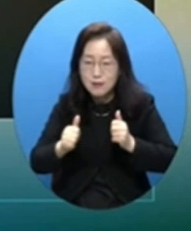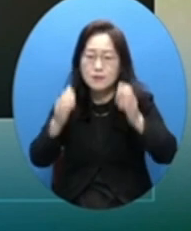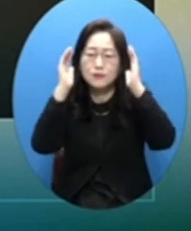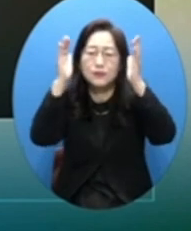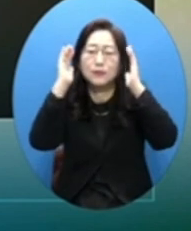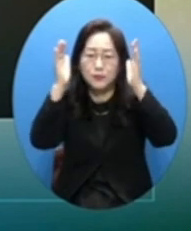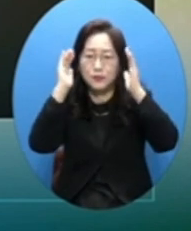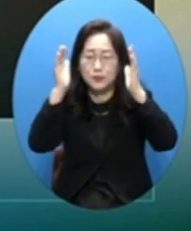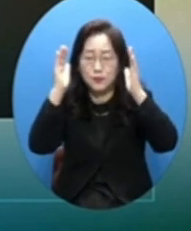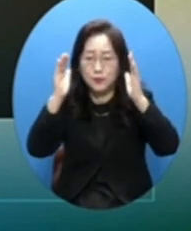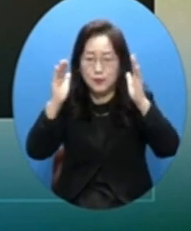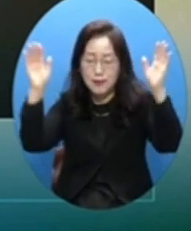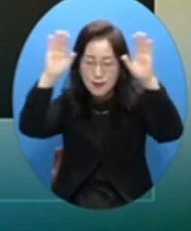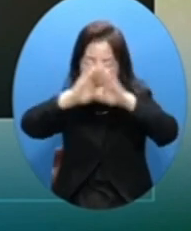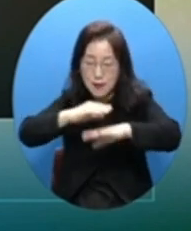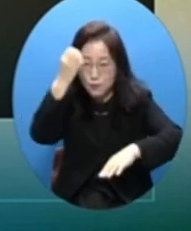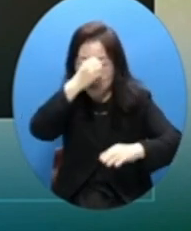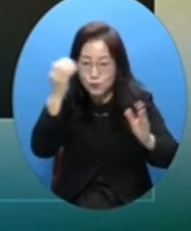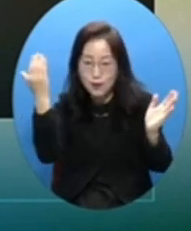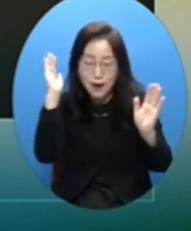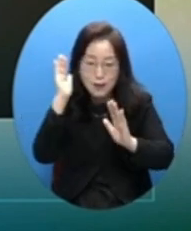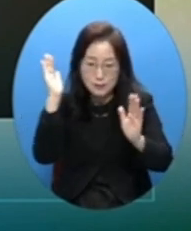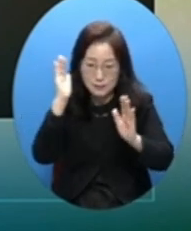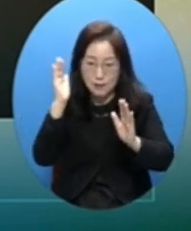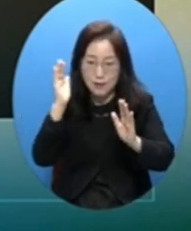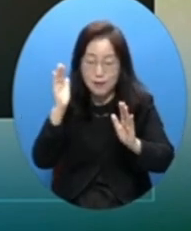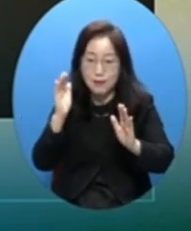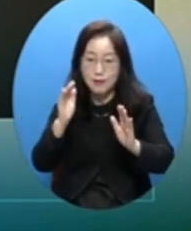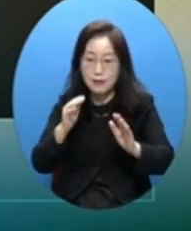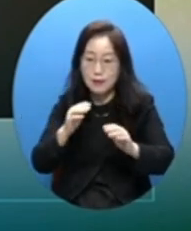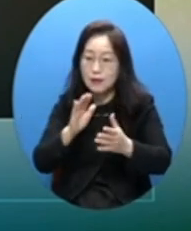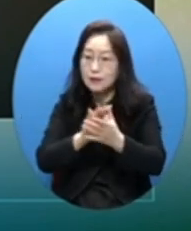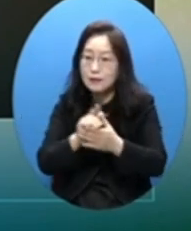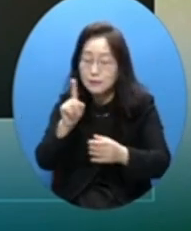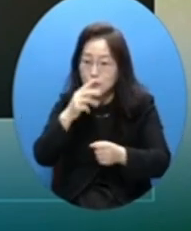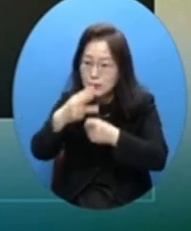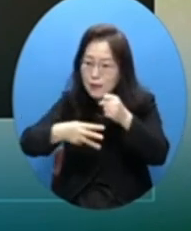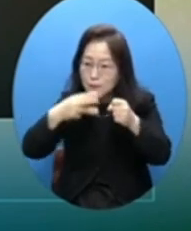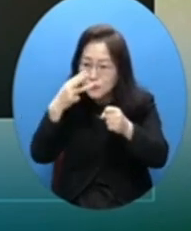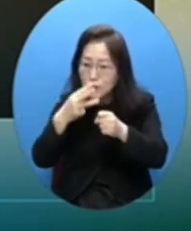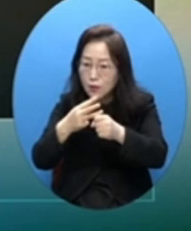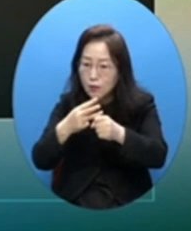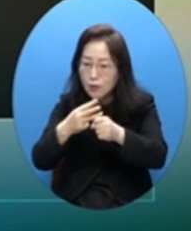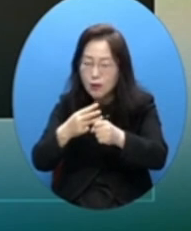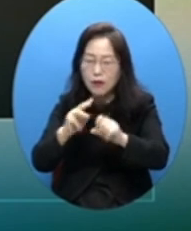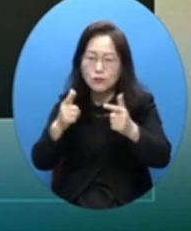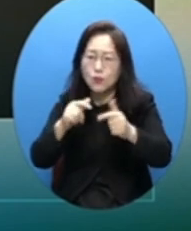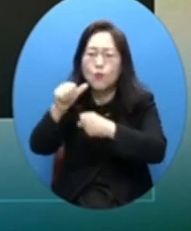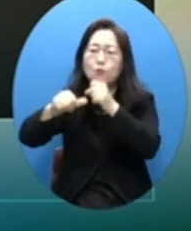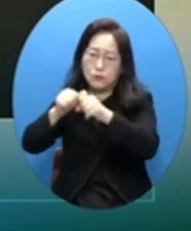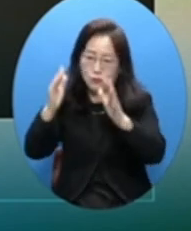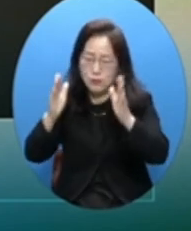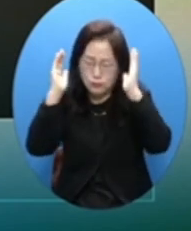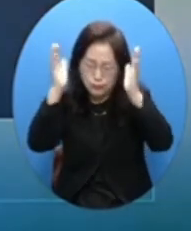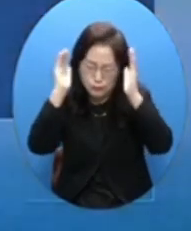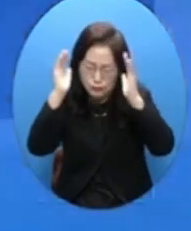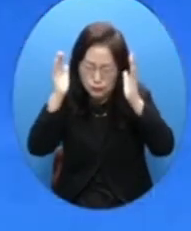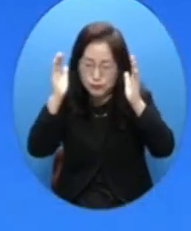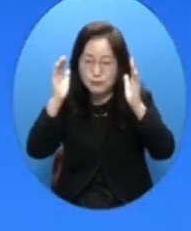공부합니다 야간 고등학교 다녔는데 3년은 졸업할 수 있는 학교를 오늘 다니면서 공부를